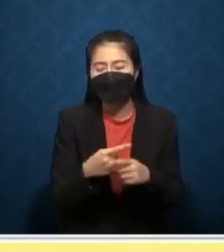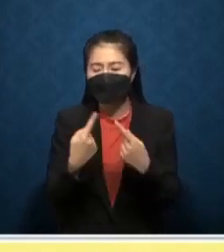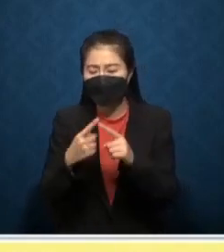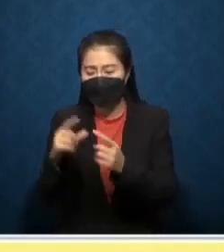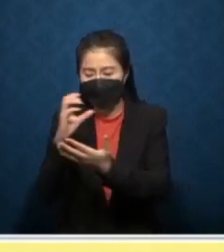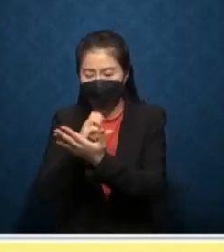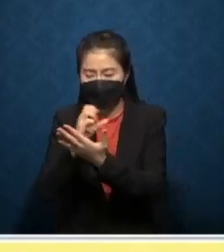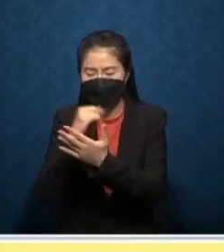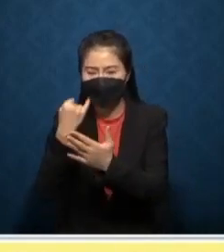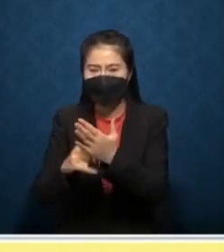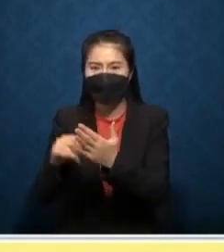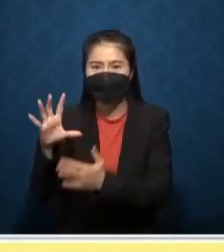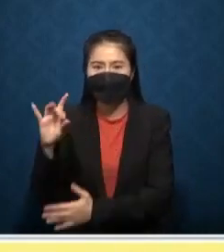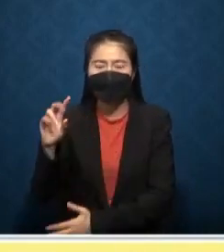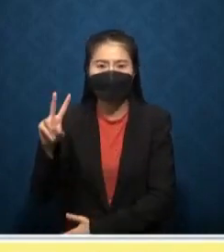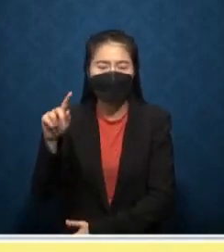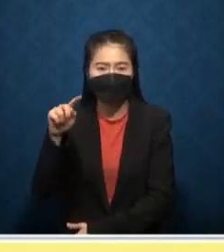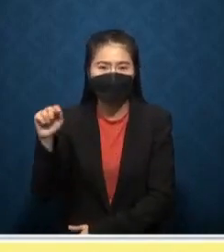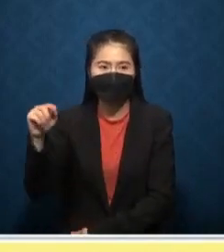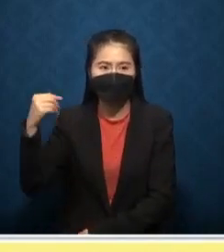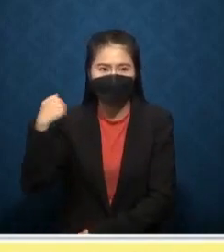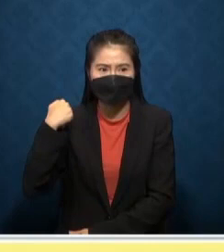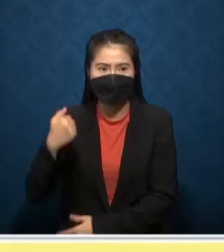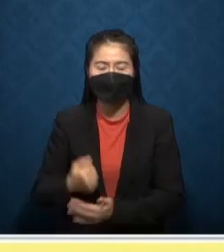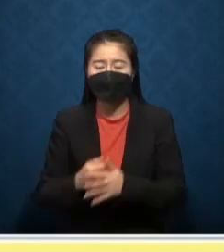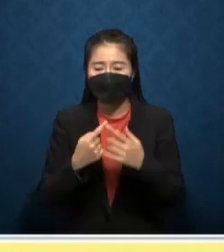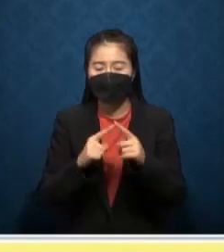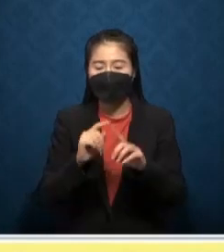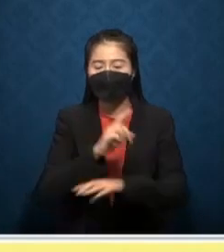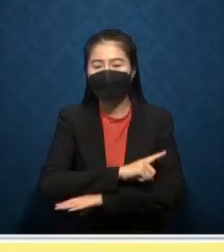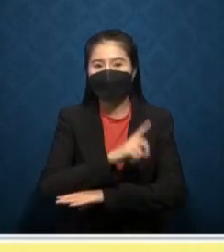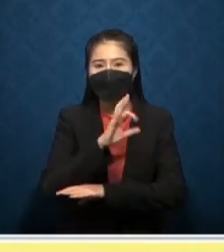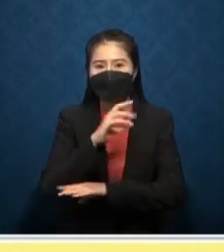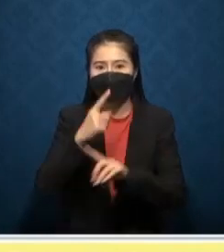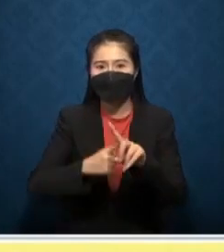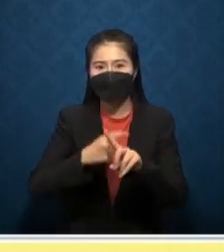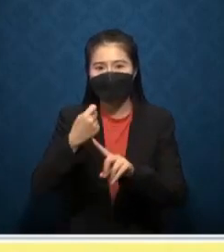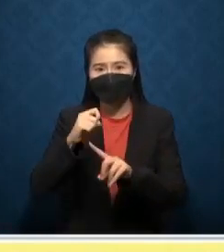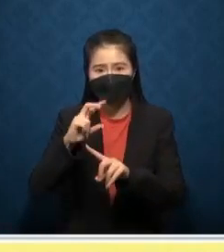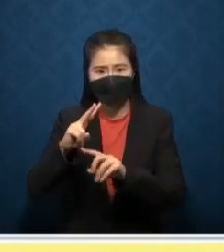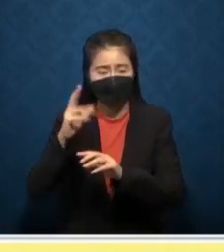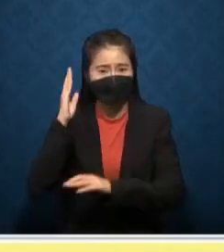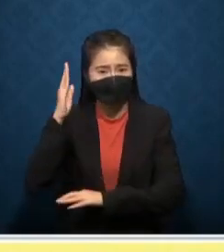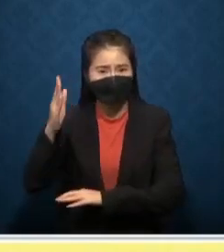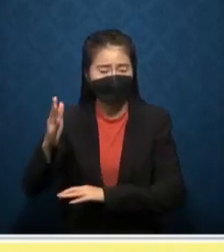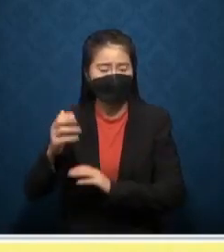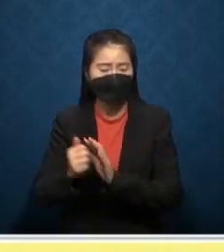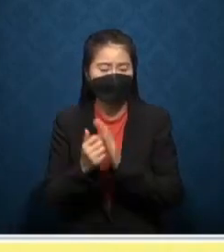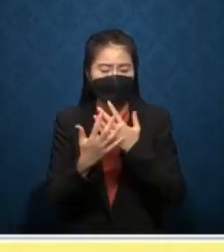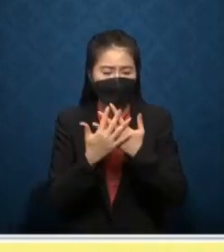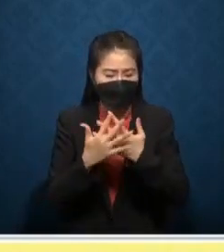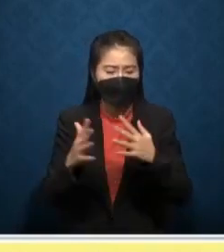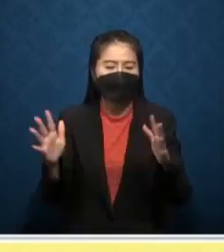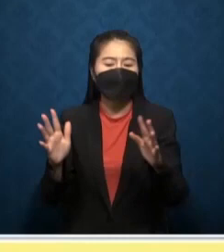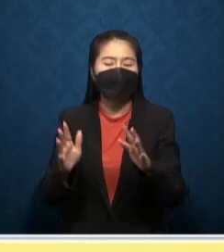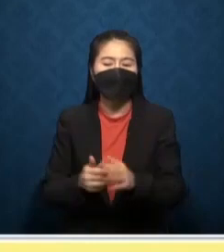หลจากการดำเดอนการของกวดหมายในหวนที่ 9 เฮือนหน้านี่คือแนวทางที่ hvorามา